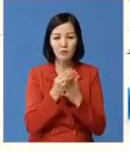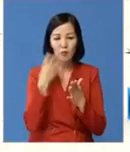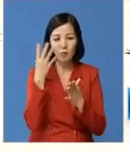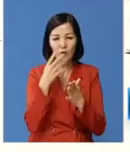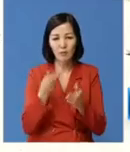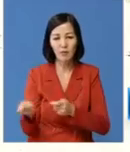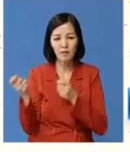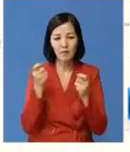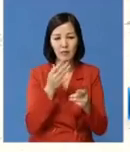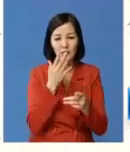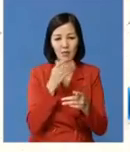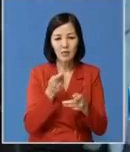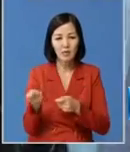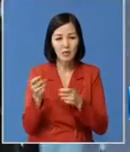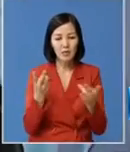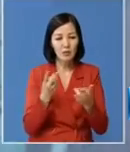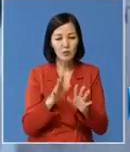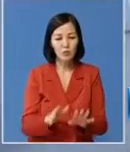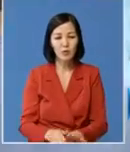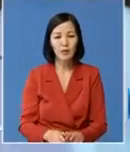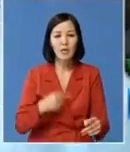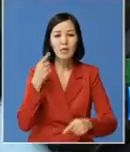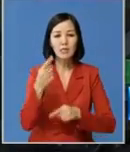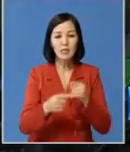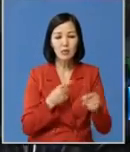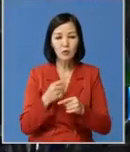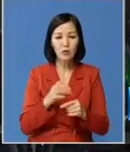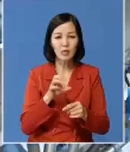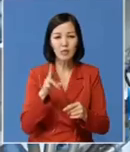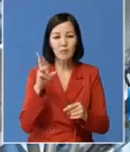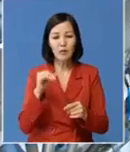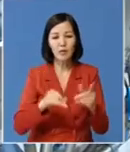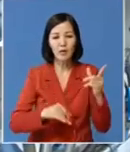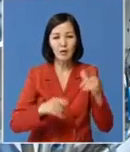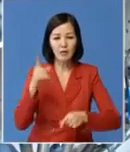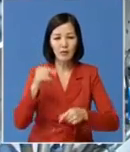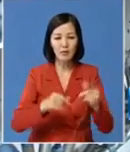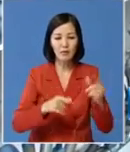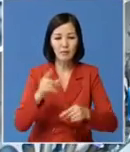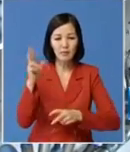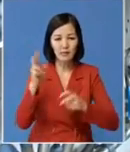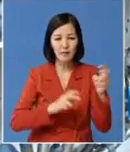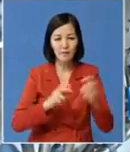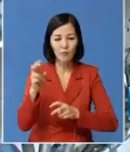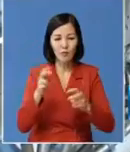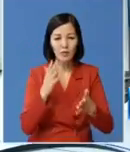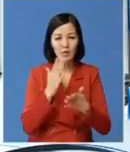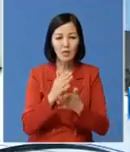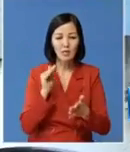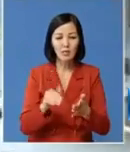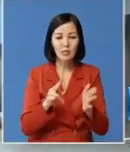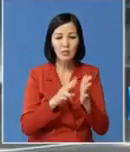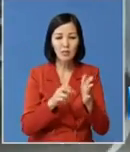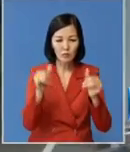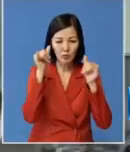чем привозить из-за рубежа. Следующий пункт – СПК «Племзавод Алматы». На данный момент у предприятия имеется 1700